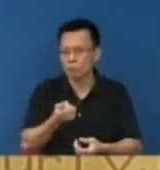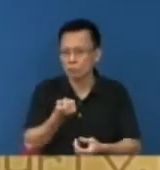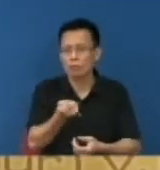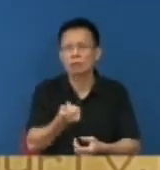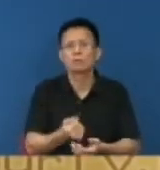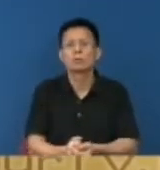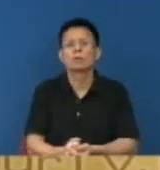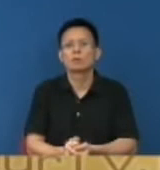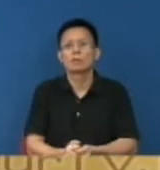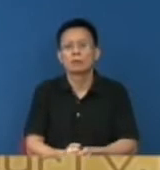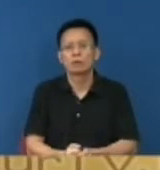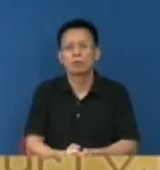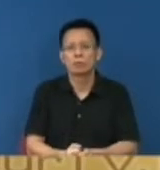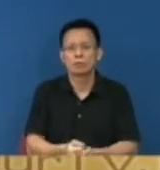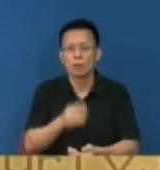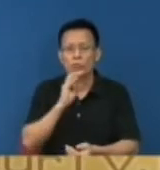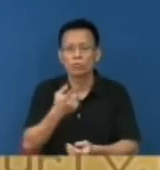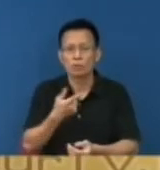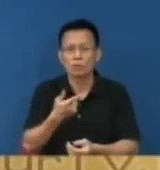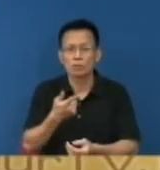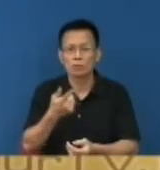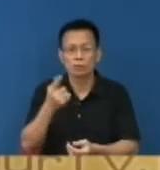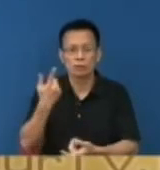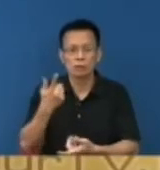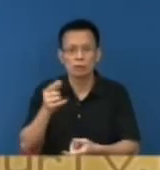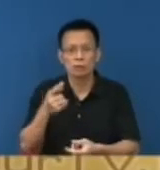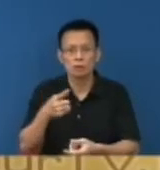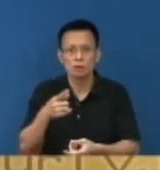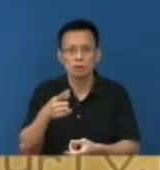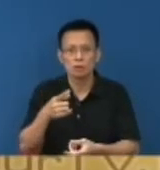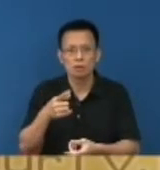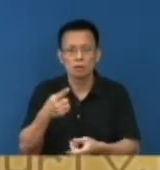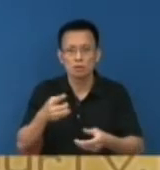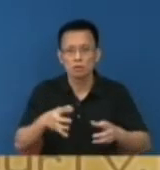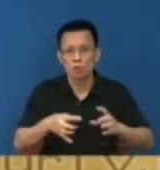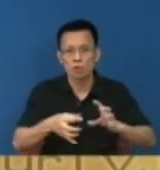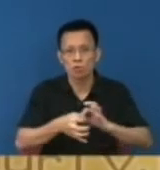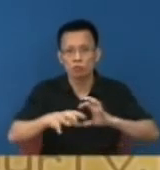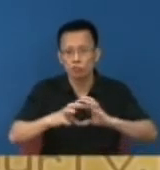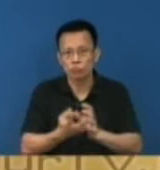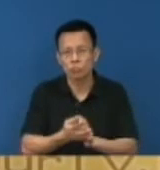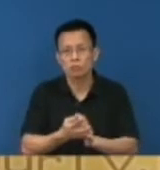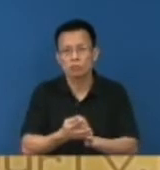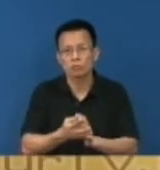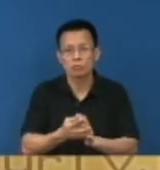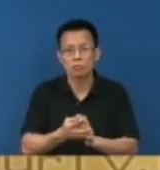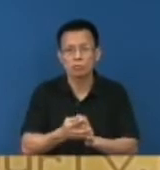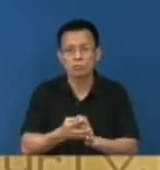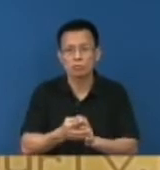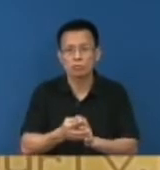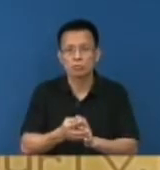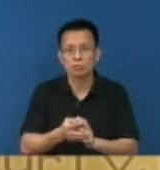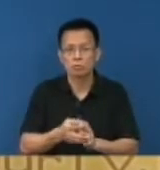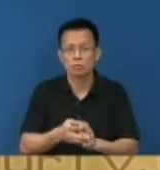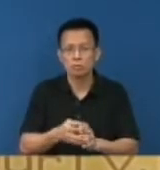果呢個支聯會啊，呢個張文光都係常委嚟嘅，係咪？仲引以為傲